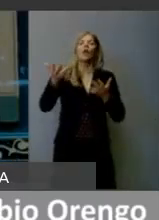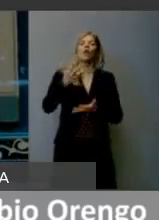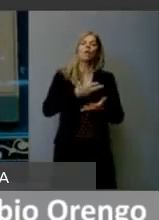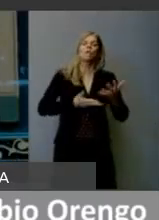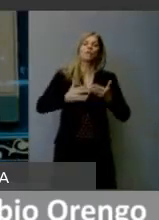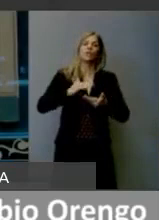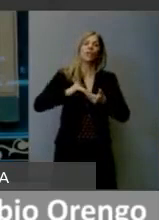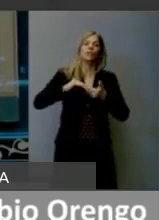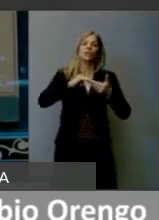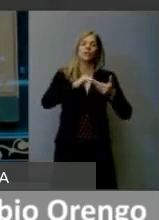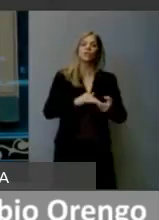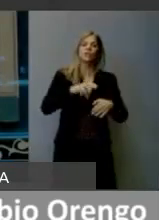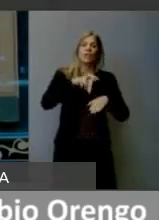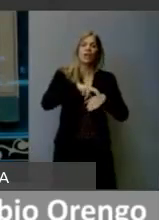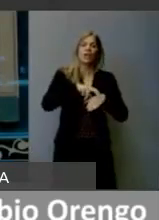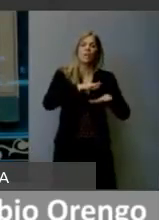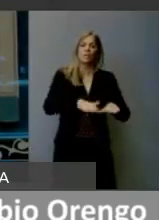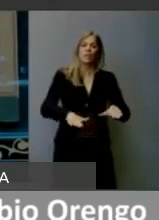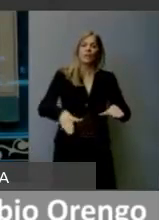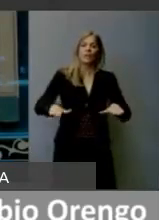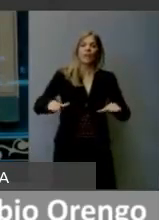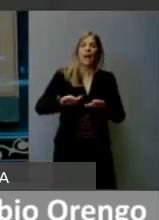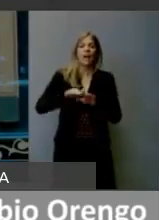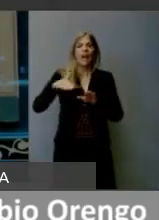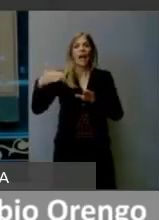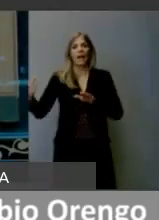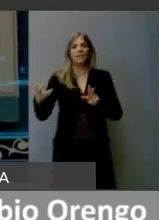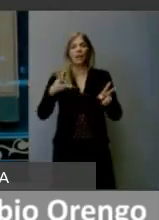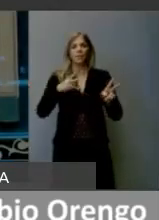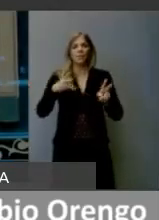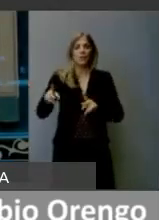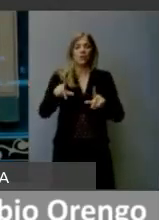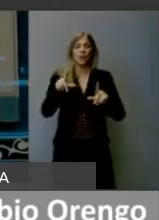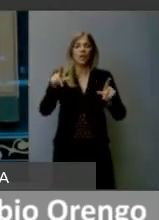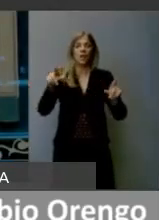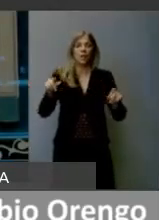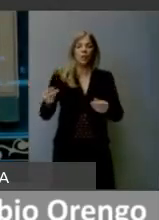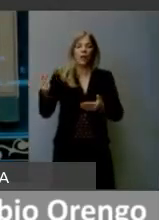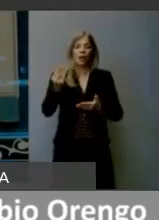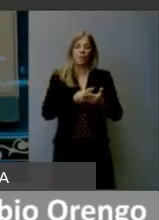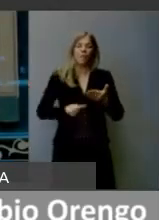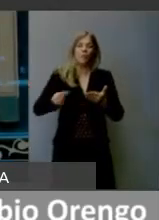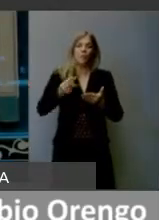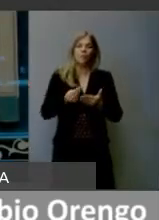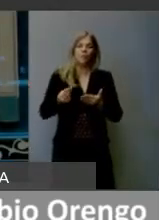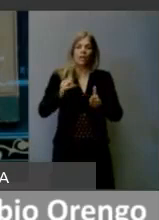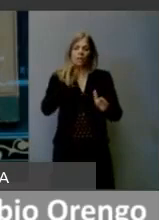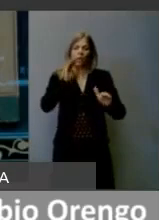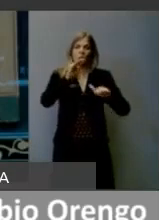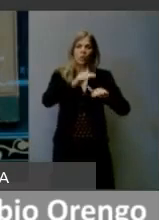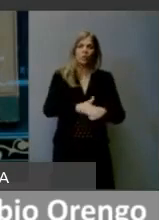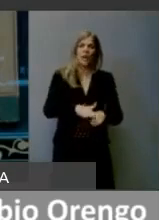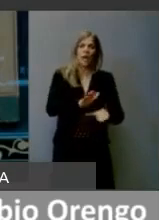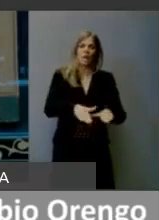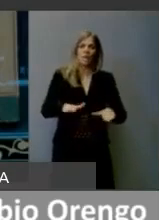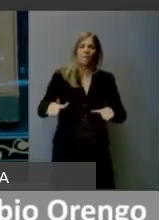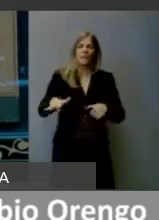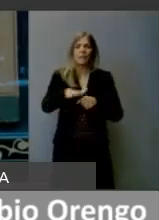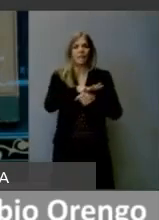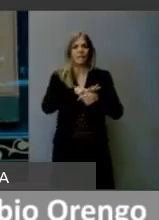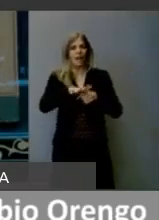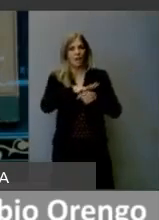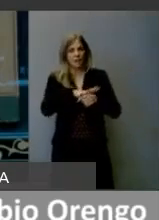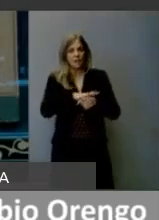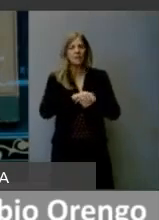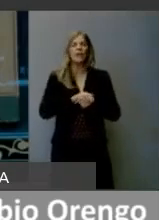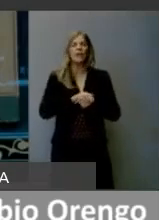l'associazione pediatri estero ospedalieri Liguri per progetti a tutela della salute dei bambini e delle famiglie. L'atto è presentato al